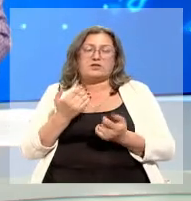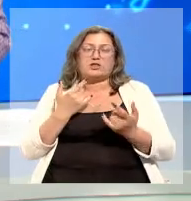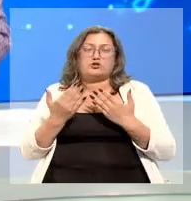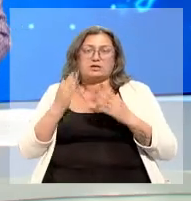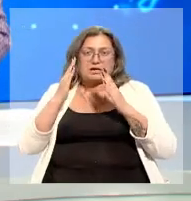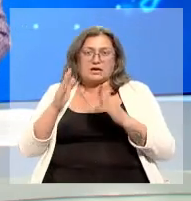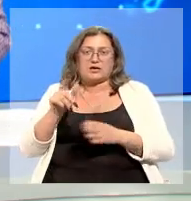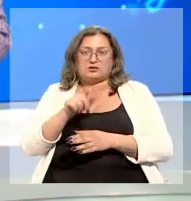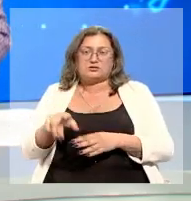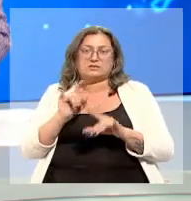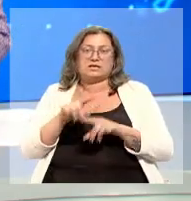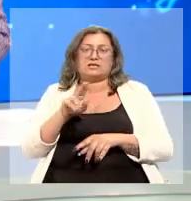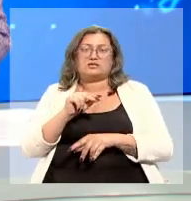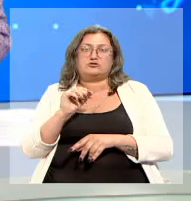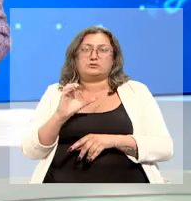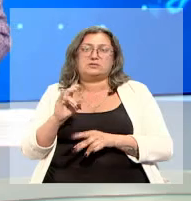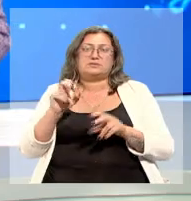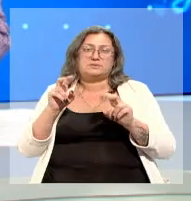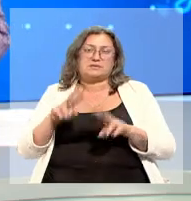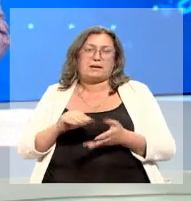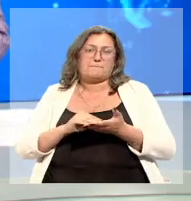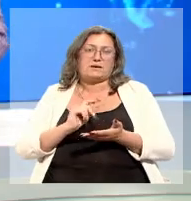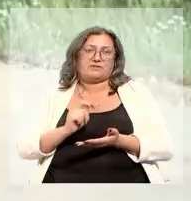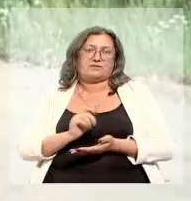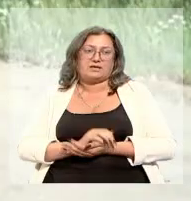граждан, рассказали сотрудники ДЧС на специальном брифинге.